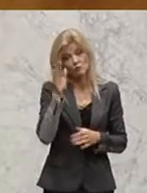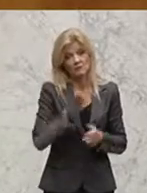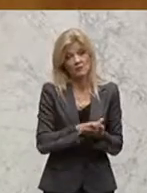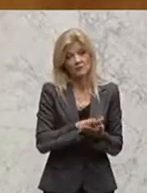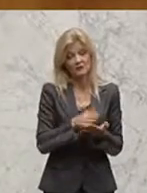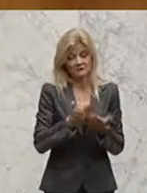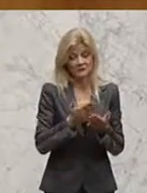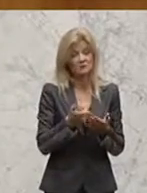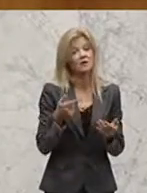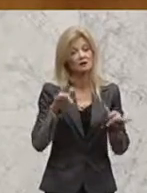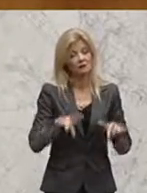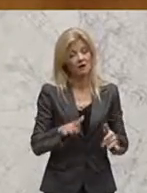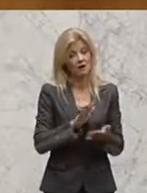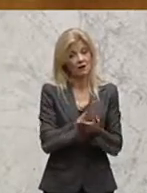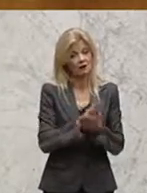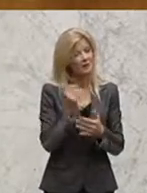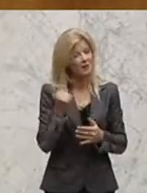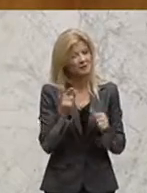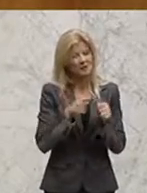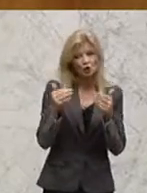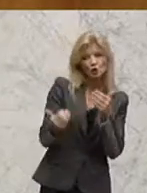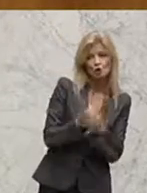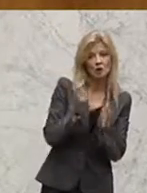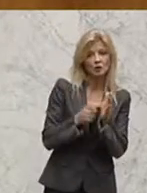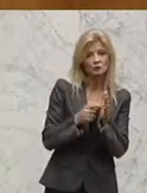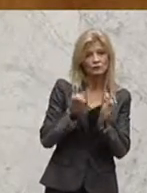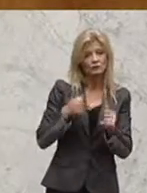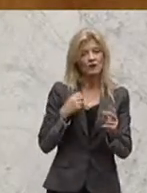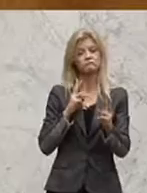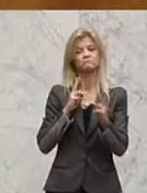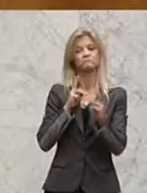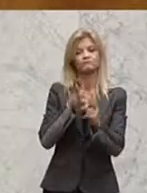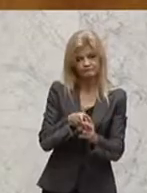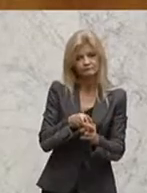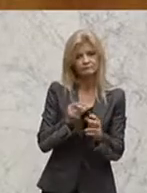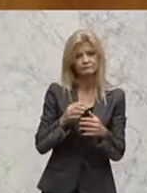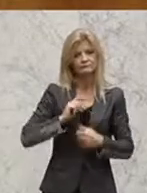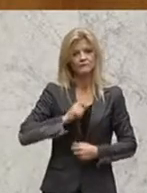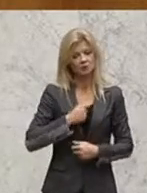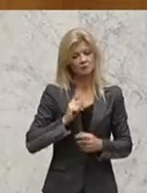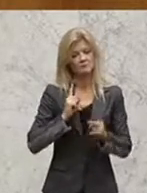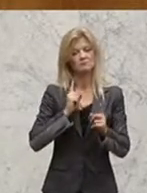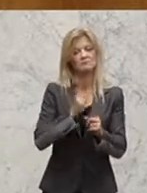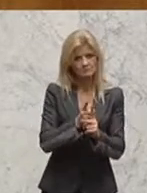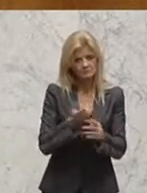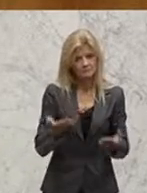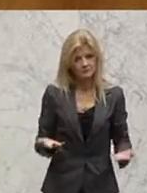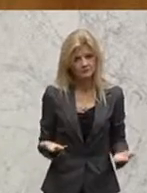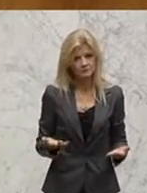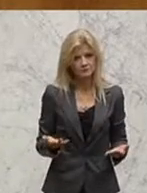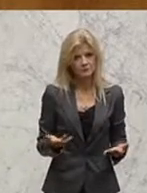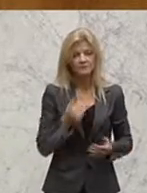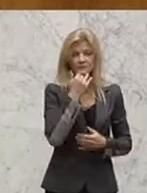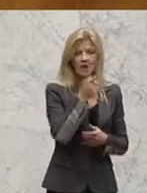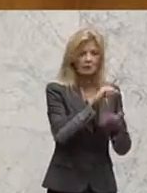Aufgabe, uns permanent auf die neuen Herausforderungen einzustellen, von der Cyberkriminalität bis hin